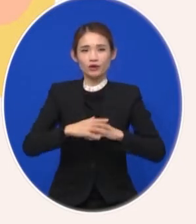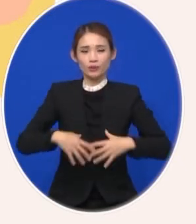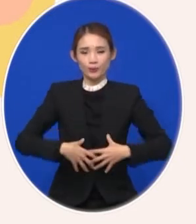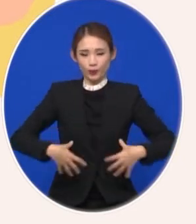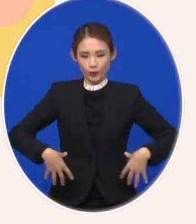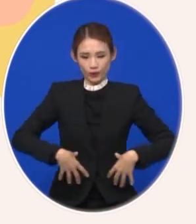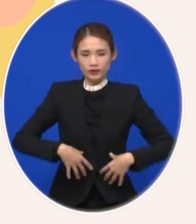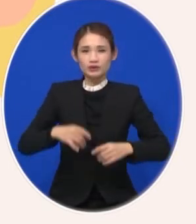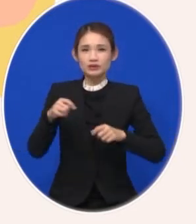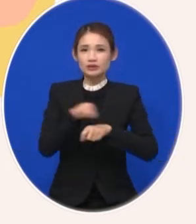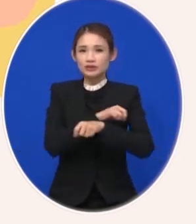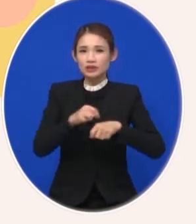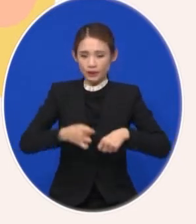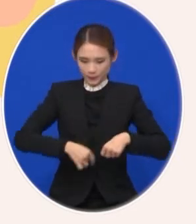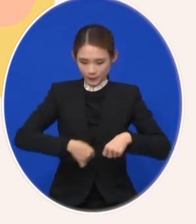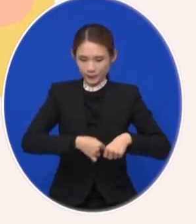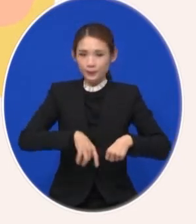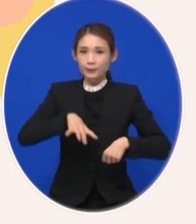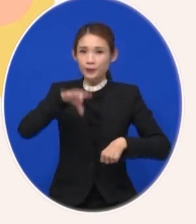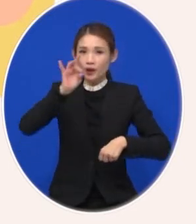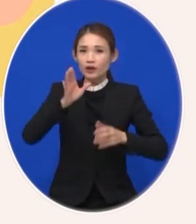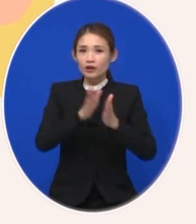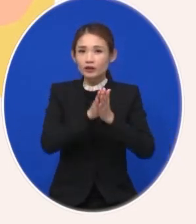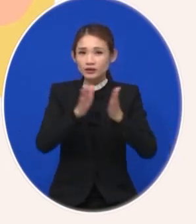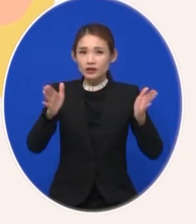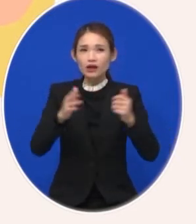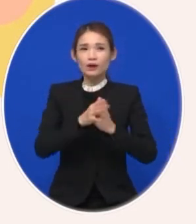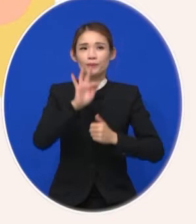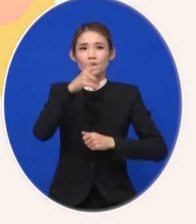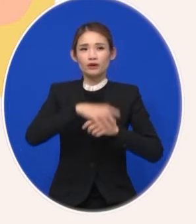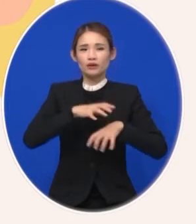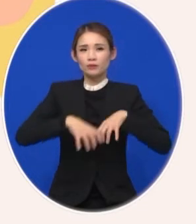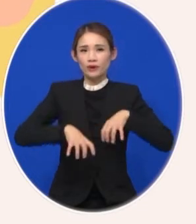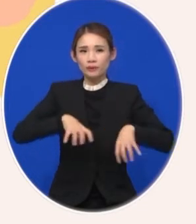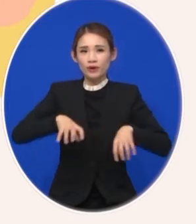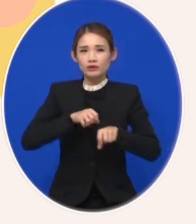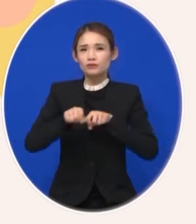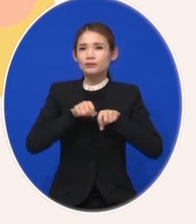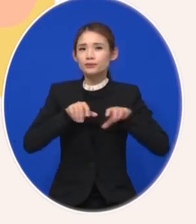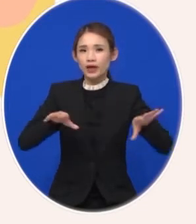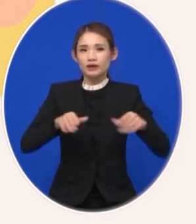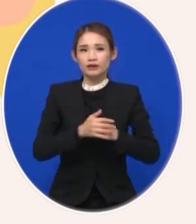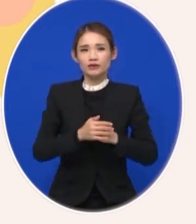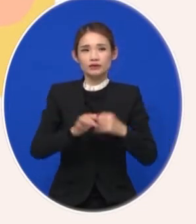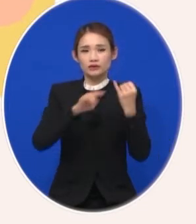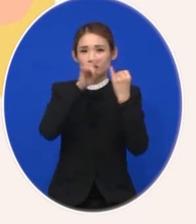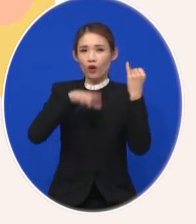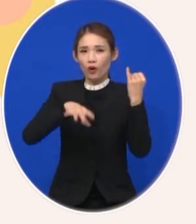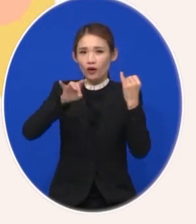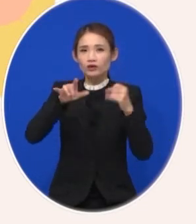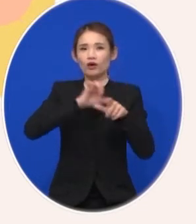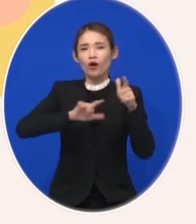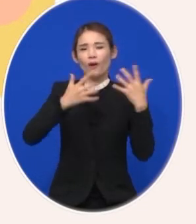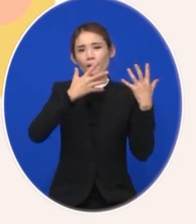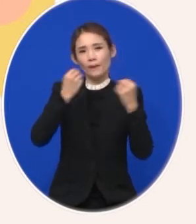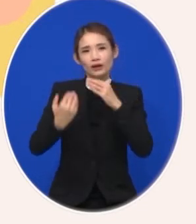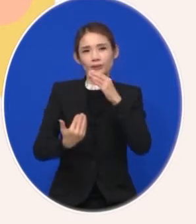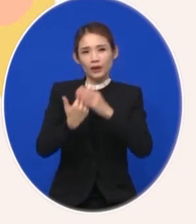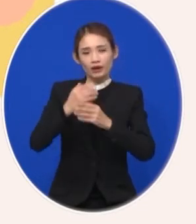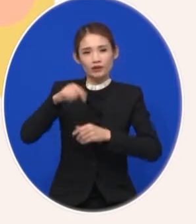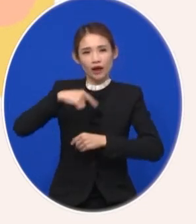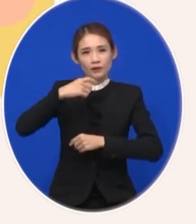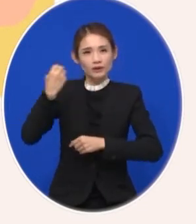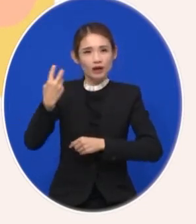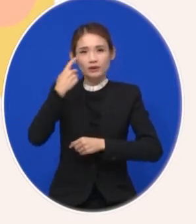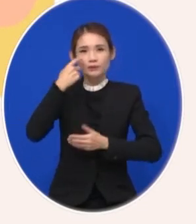복부, 특히 배꼽 주위에서 처음 시작해 대퇴부와 사지로 확산이 됩니다. 초산부에게 더 흔하며 다음